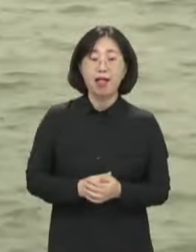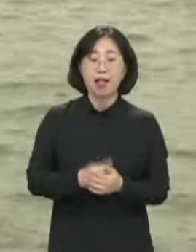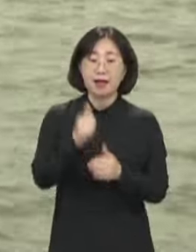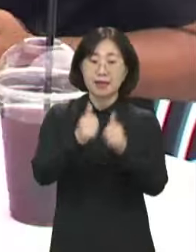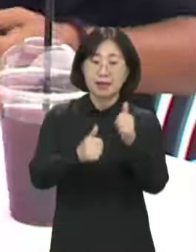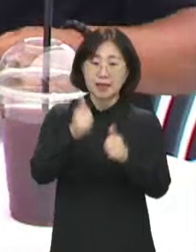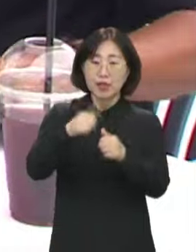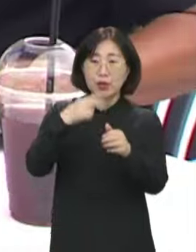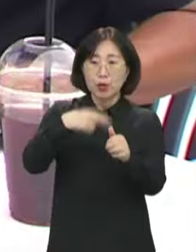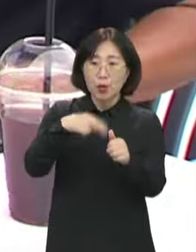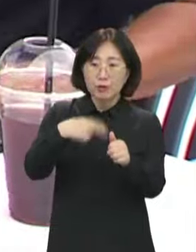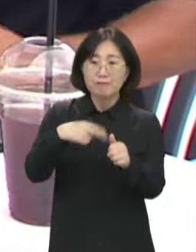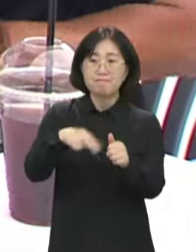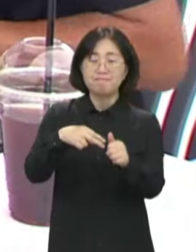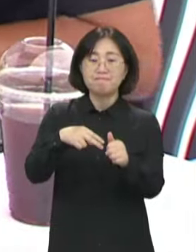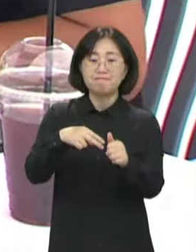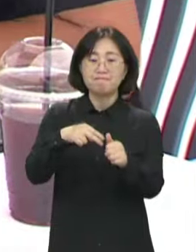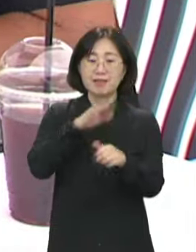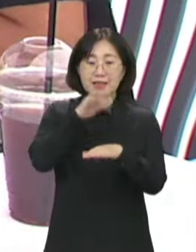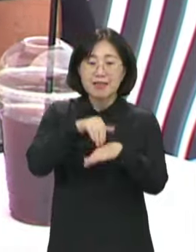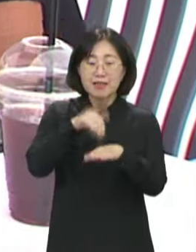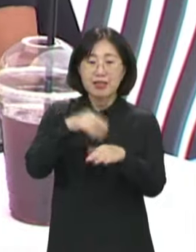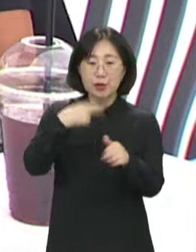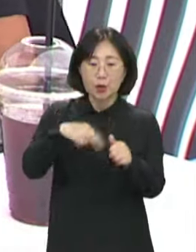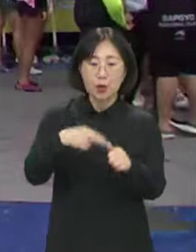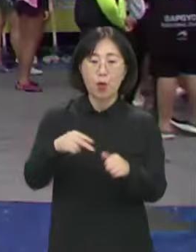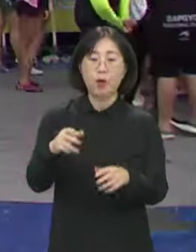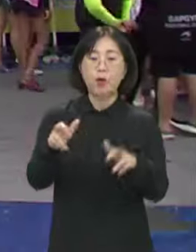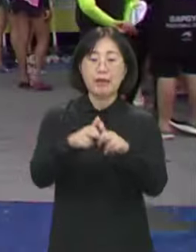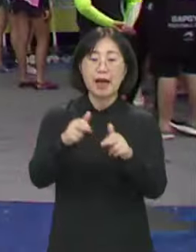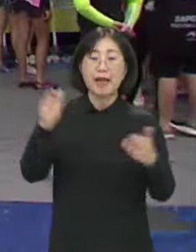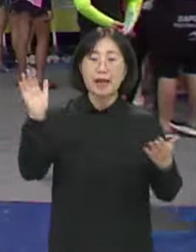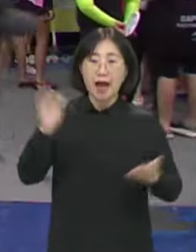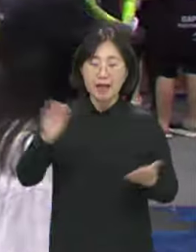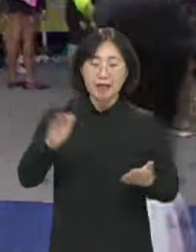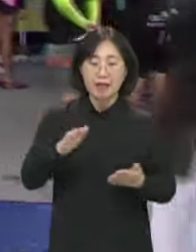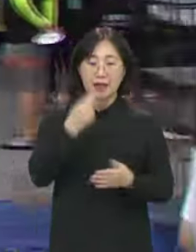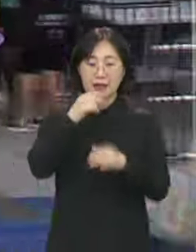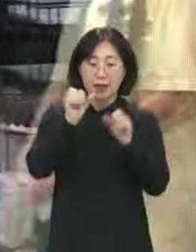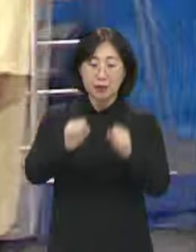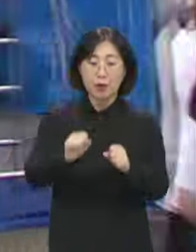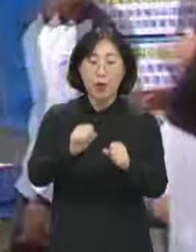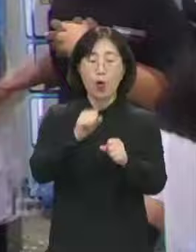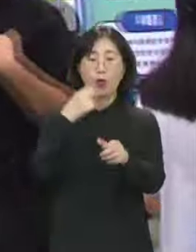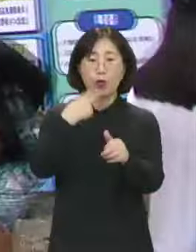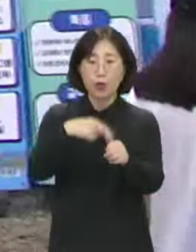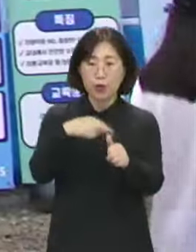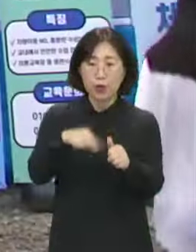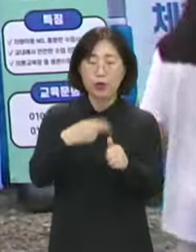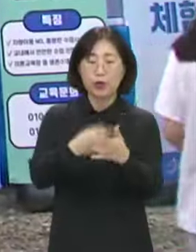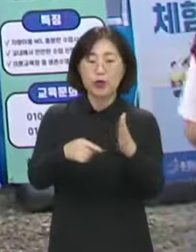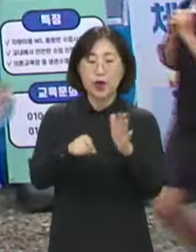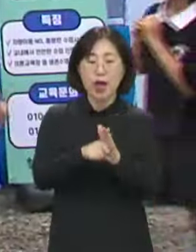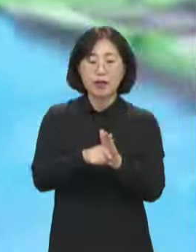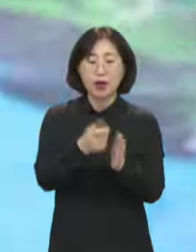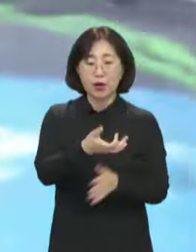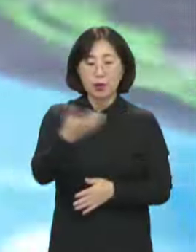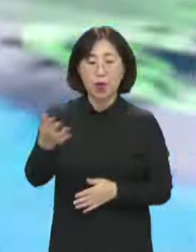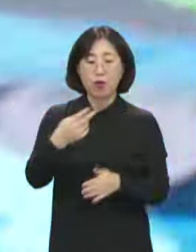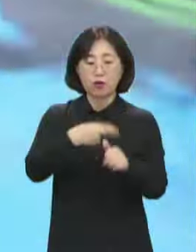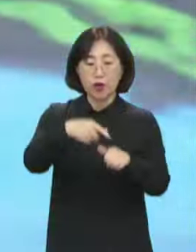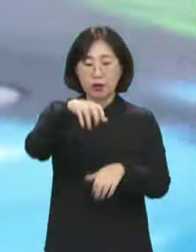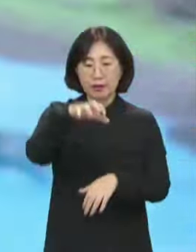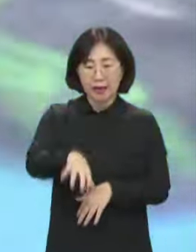등을 확대 실시하고 특수학교 학생들의 생존 수영 교육을 위해 이동형 수영장 등도 확대